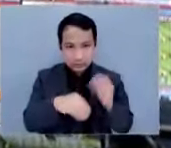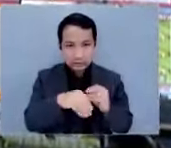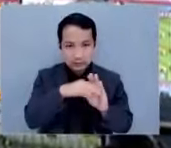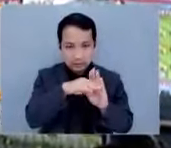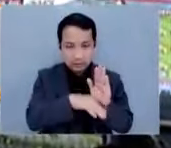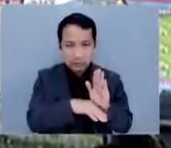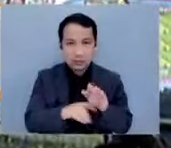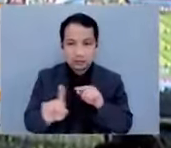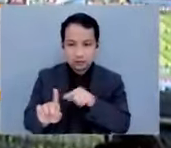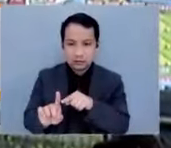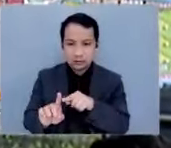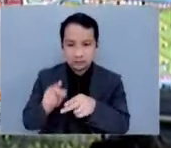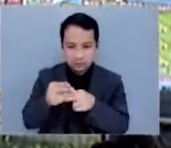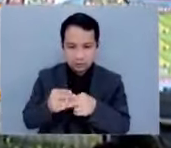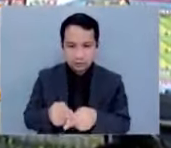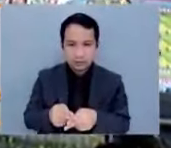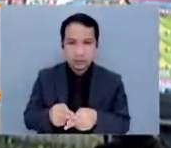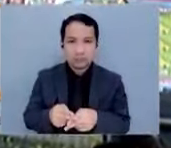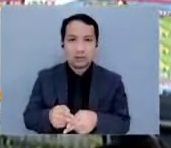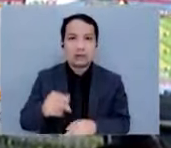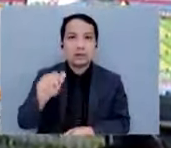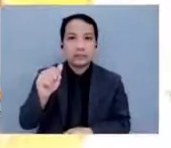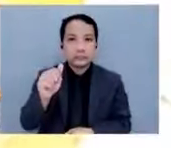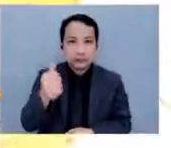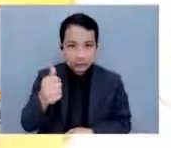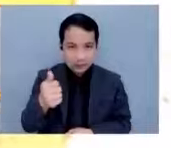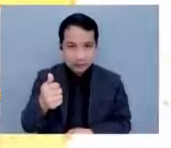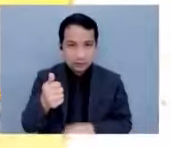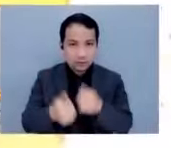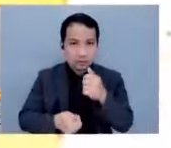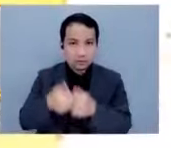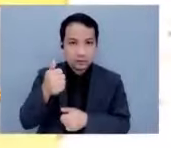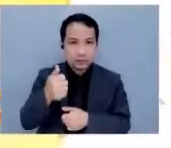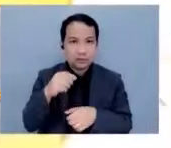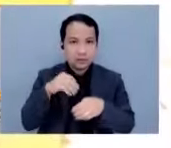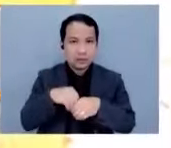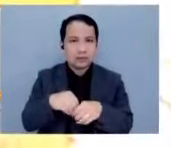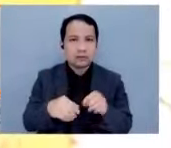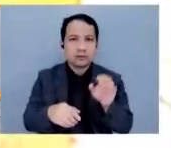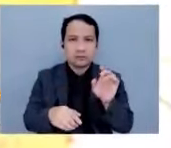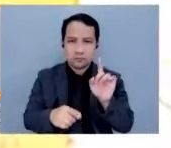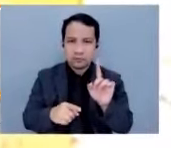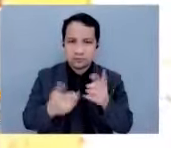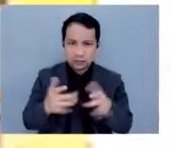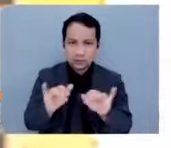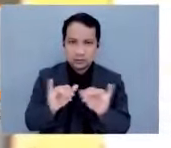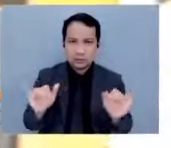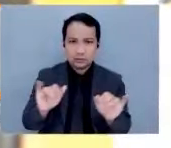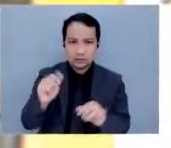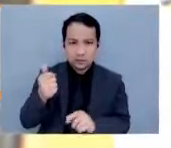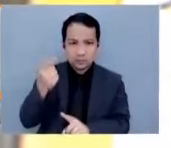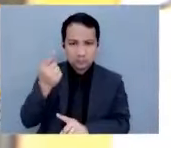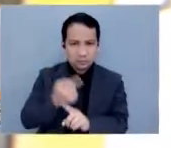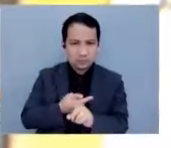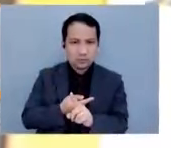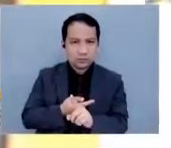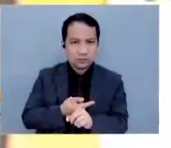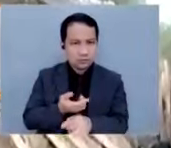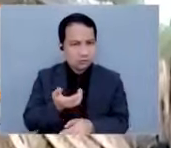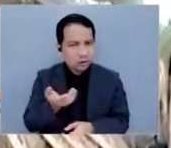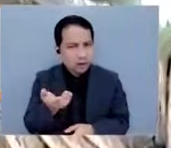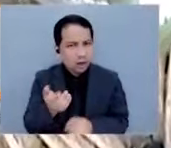pang pangalan na 10 beses namang nanalo sa loob lang ng isang buwan din. Tanong ni Tulfo, paano yan